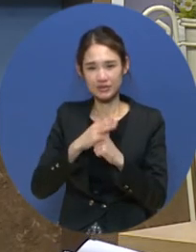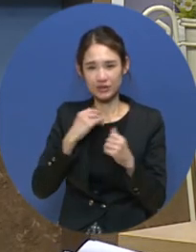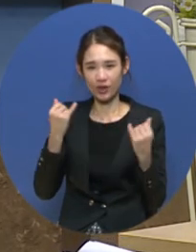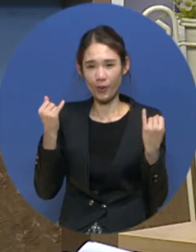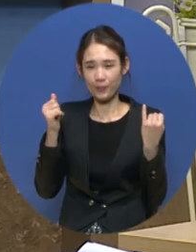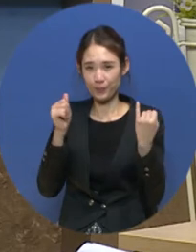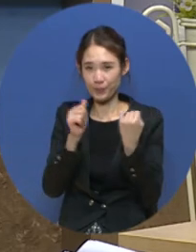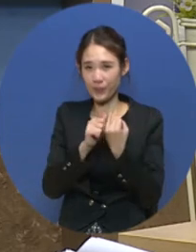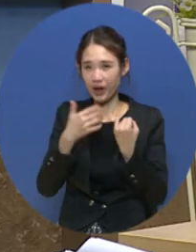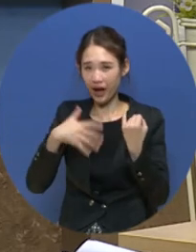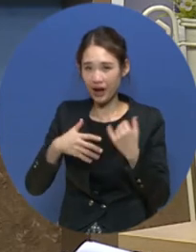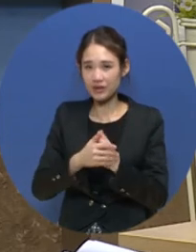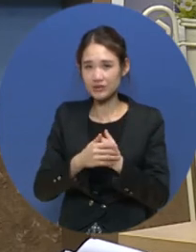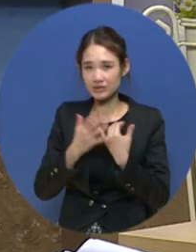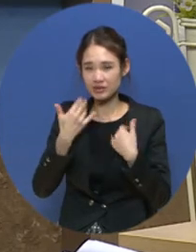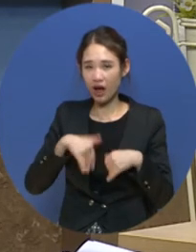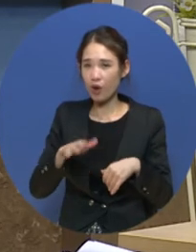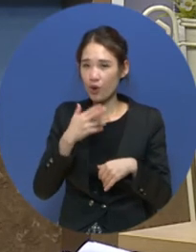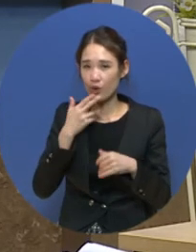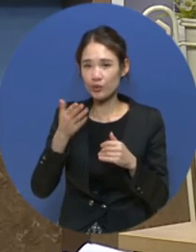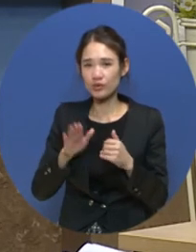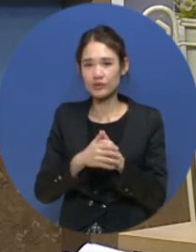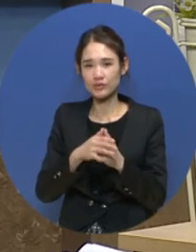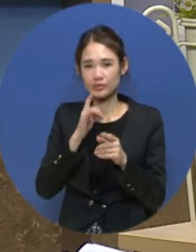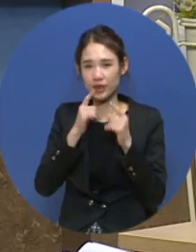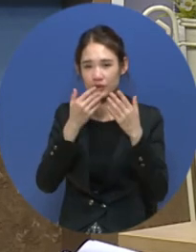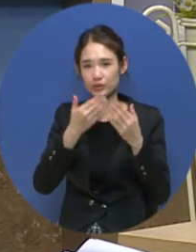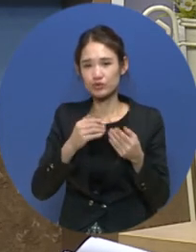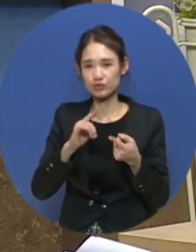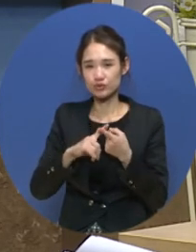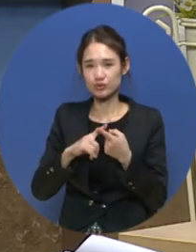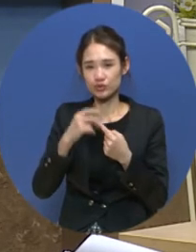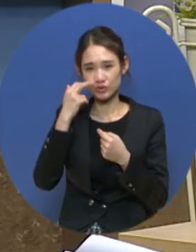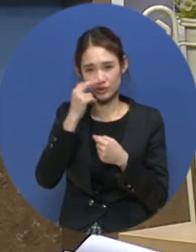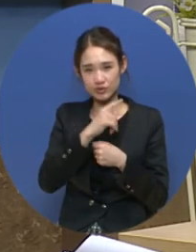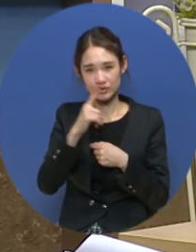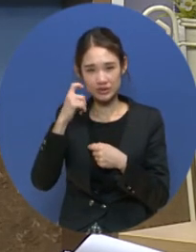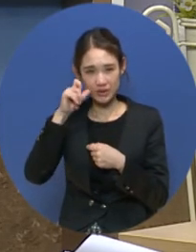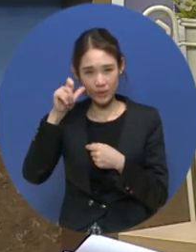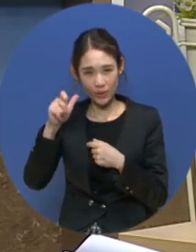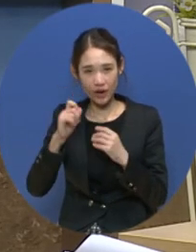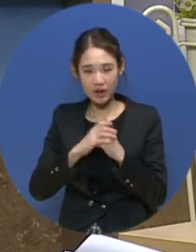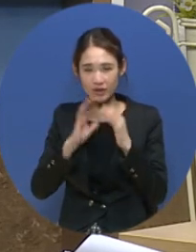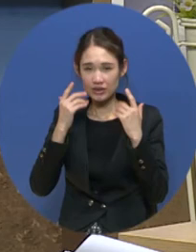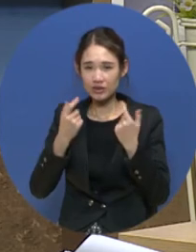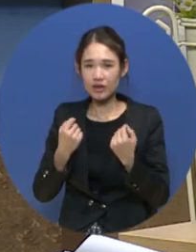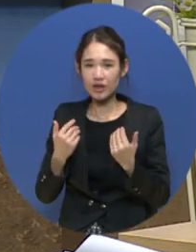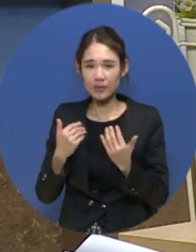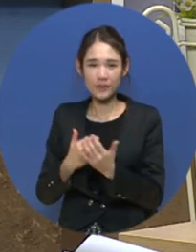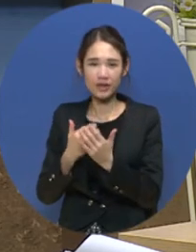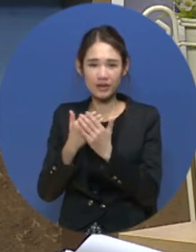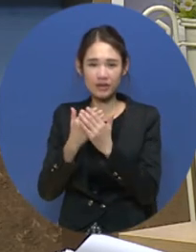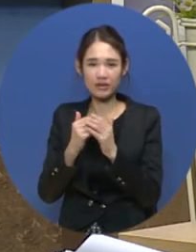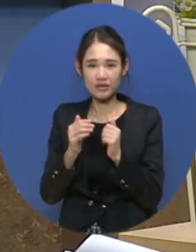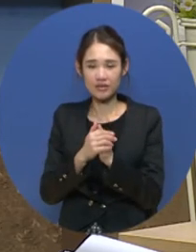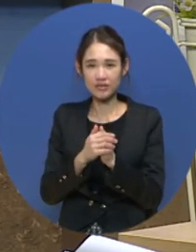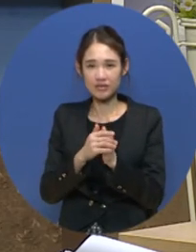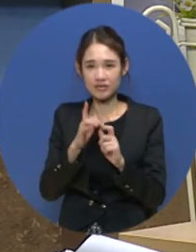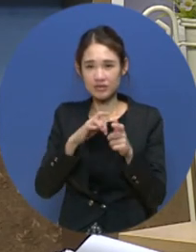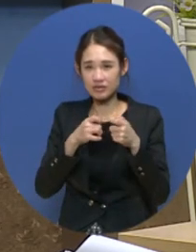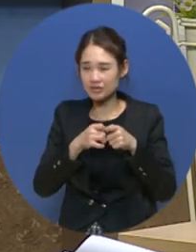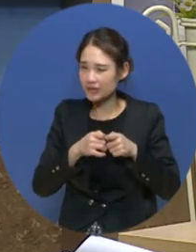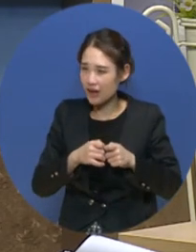미혼이고 또 자녀도 없지만 말씀하신 것처럼 저는 12개월부터 15개월까지는 아이가 이런 발달 단계고 이런